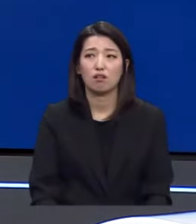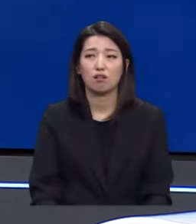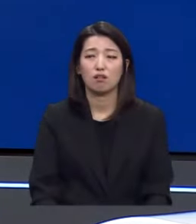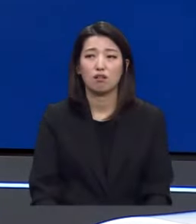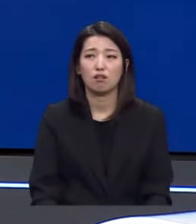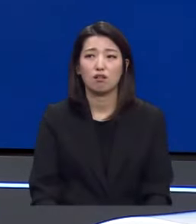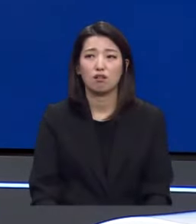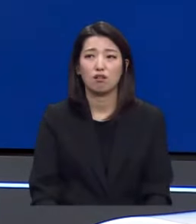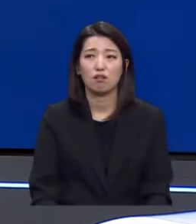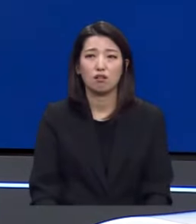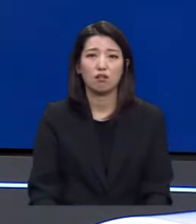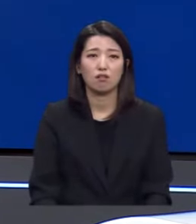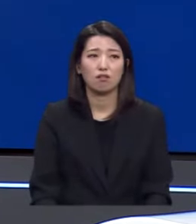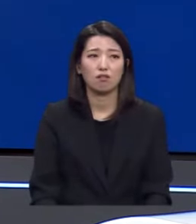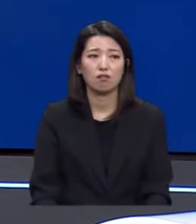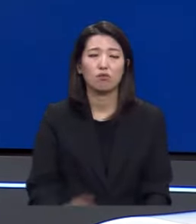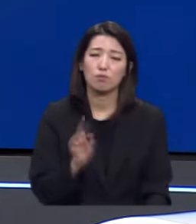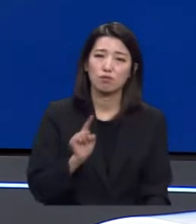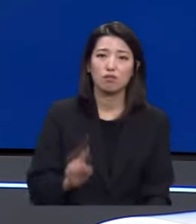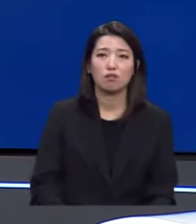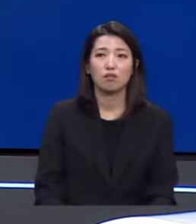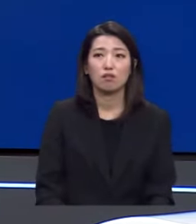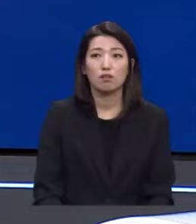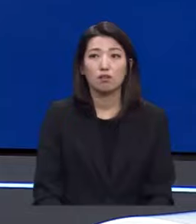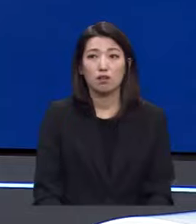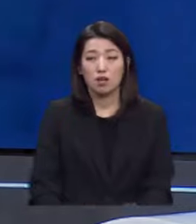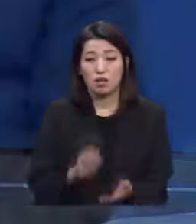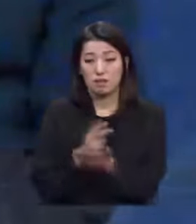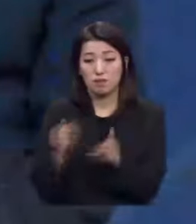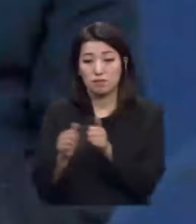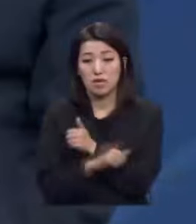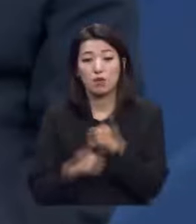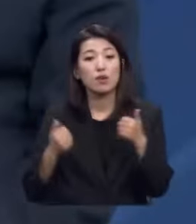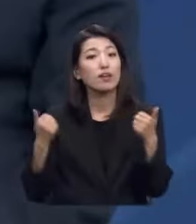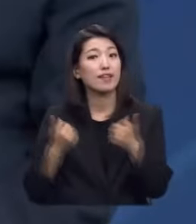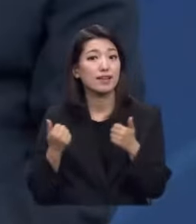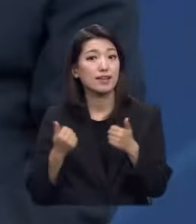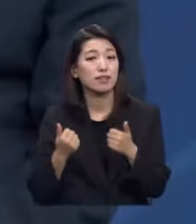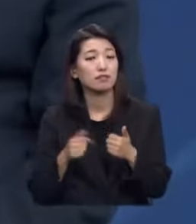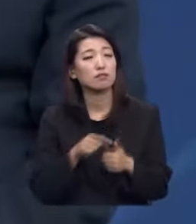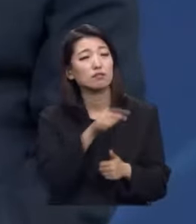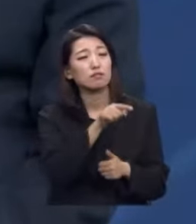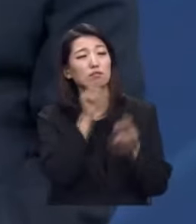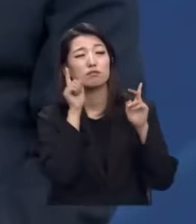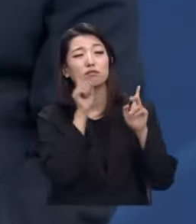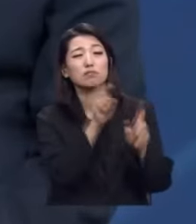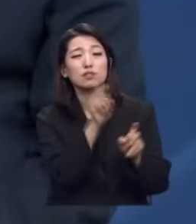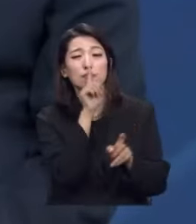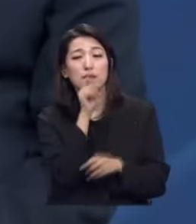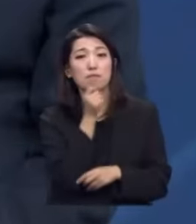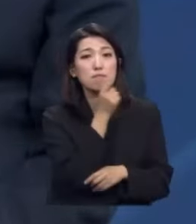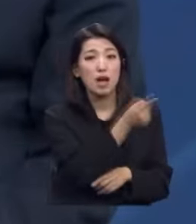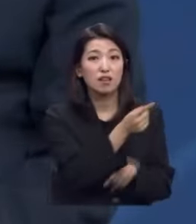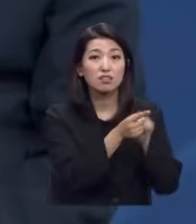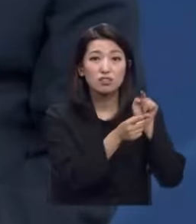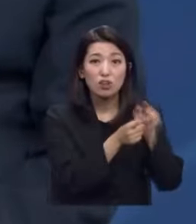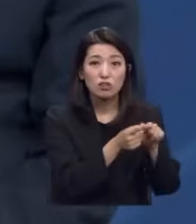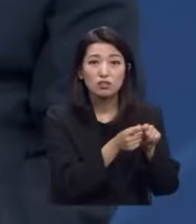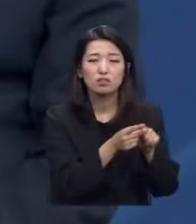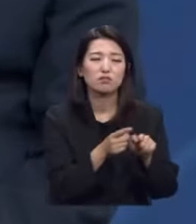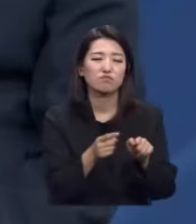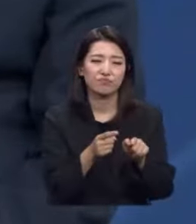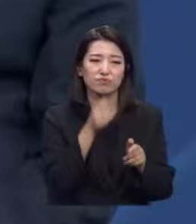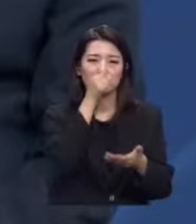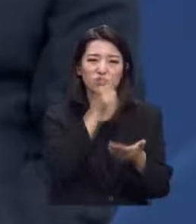교수님 사실 면책 특권으로 해서 법사위에서 한 얘기는 무혐의가 났어요 근데 지금 사실 요건은